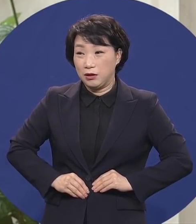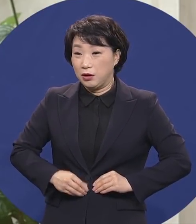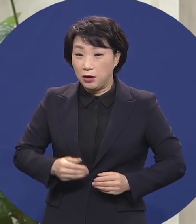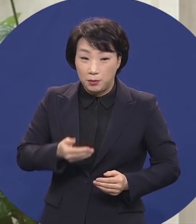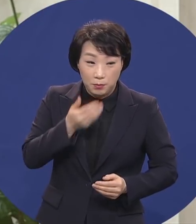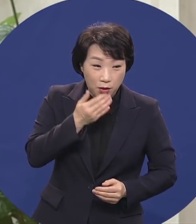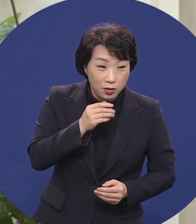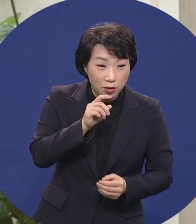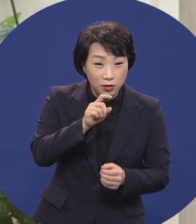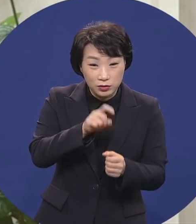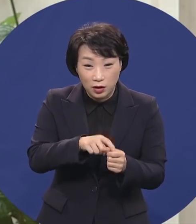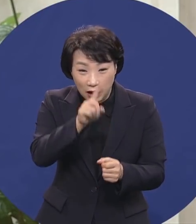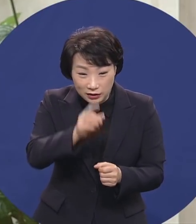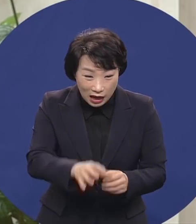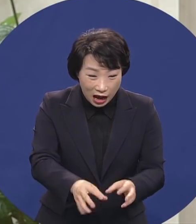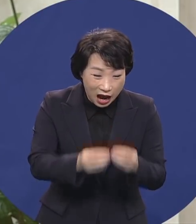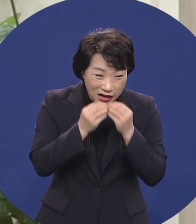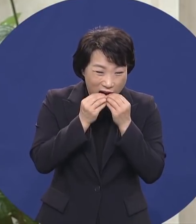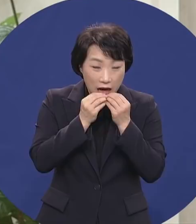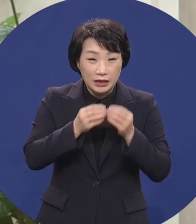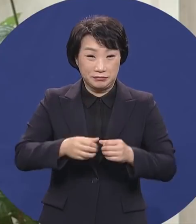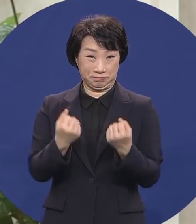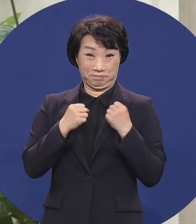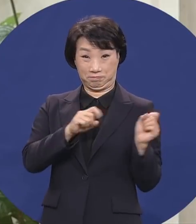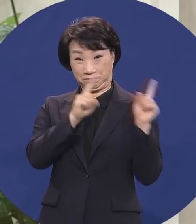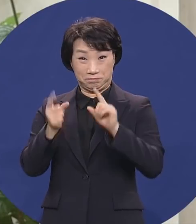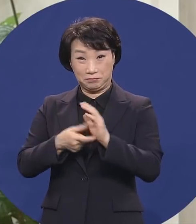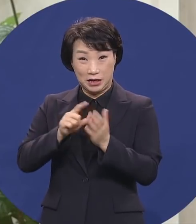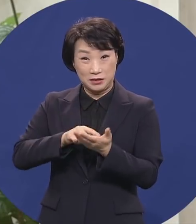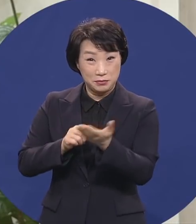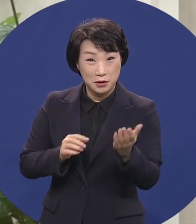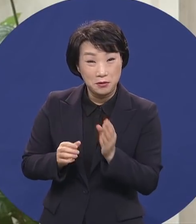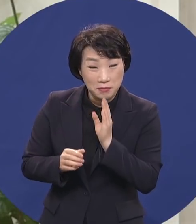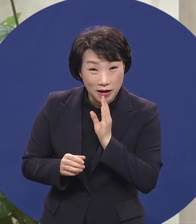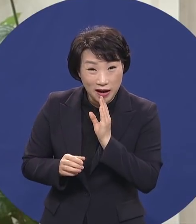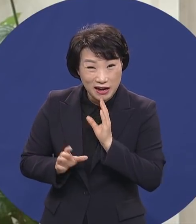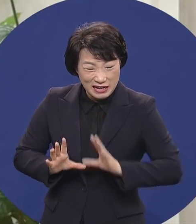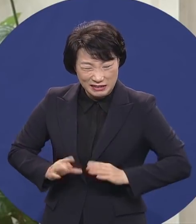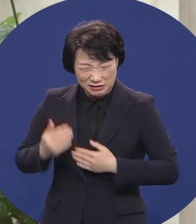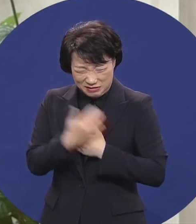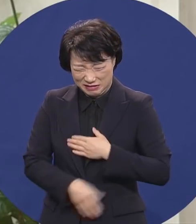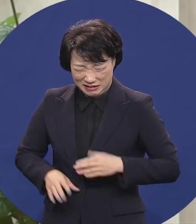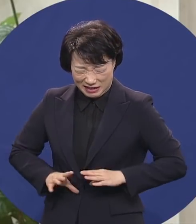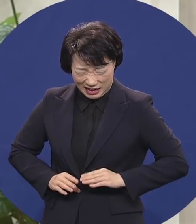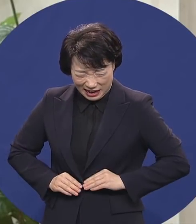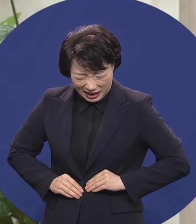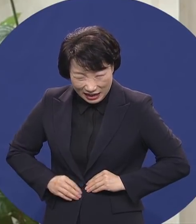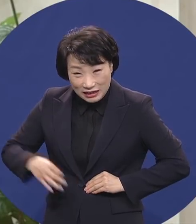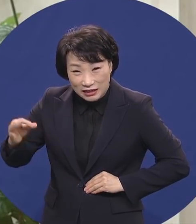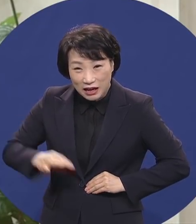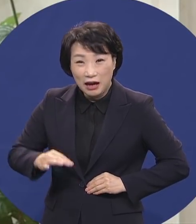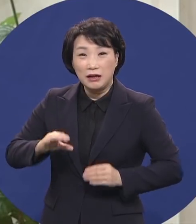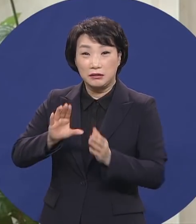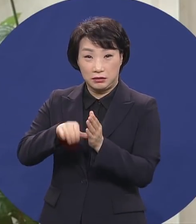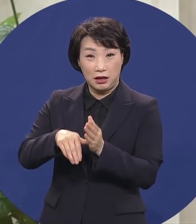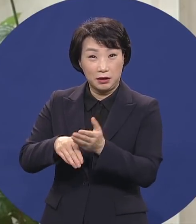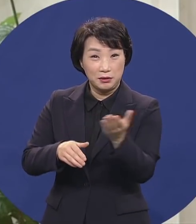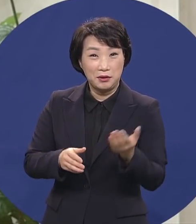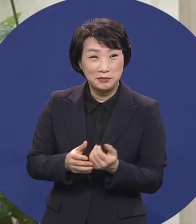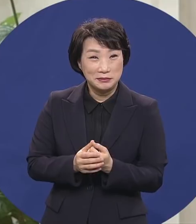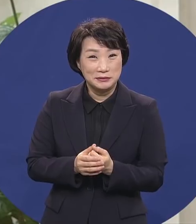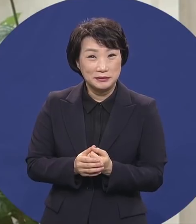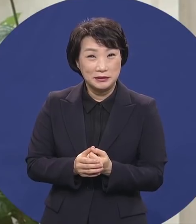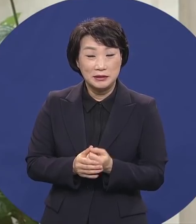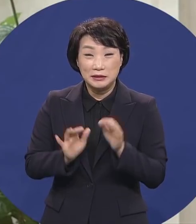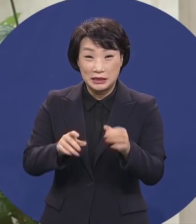덩이 먹으면 기운이 발딱 날 만큼 이렇게 정말로 육신이 최악의 경우가 있는데,